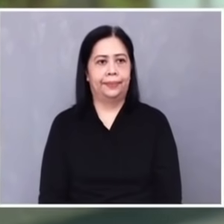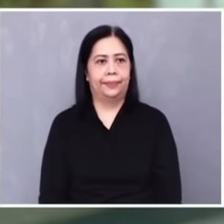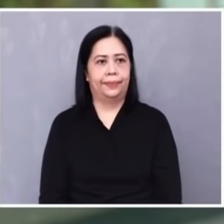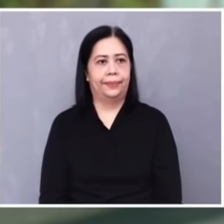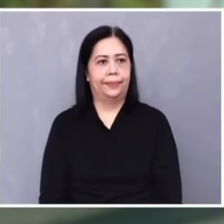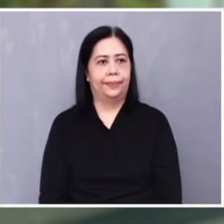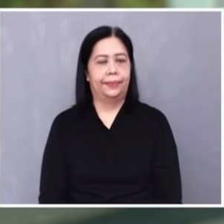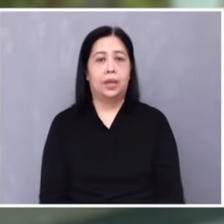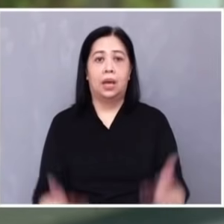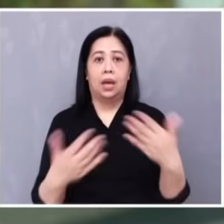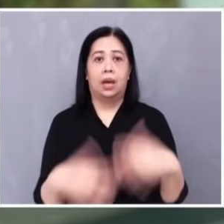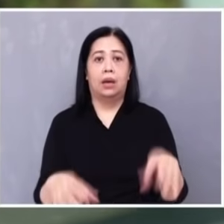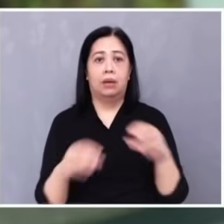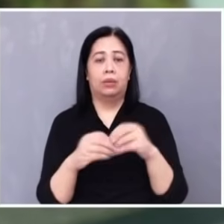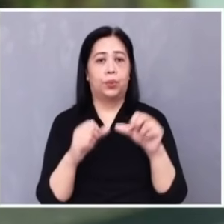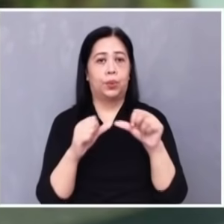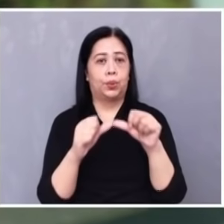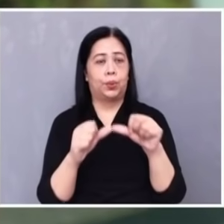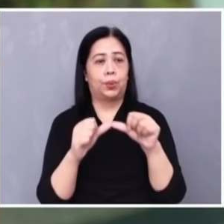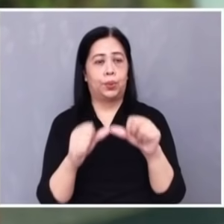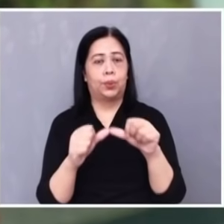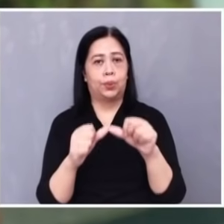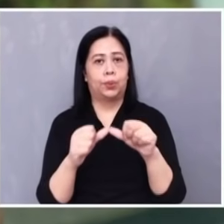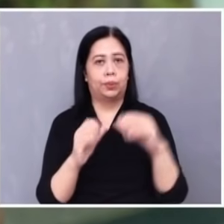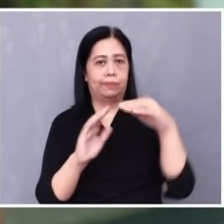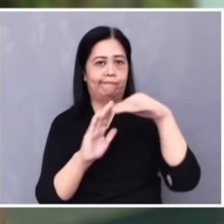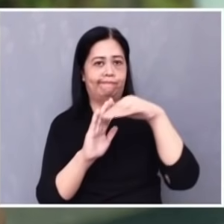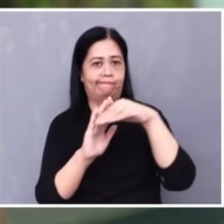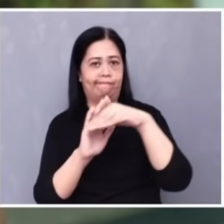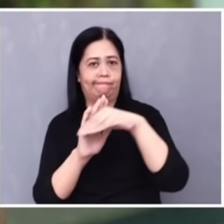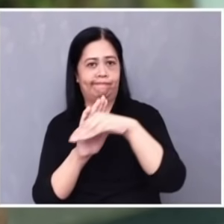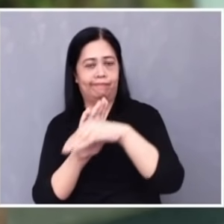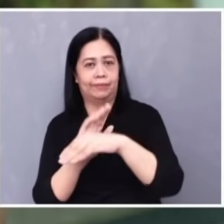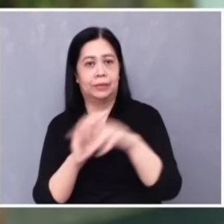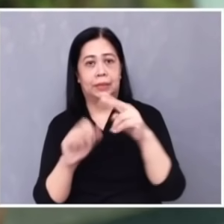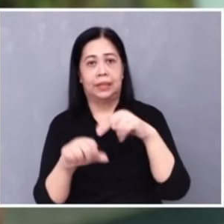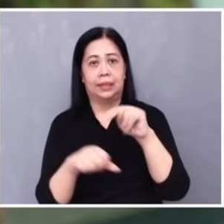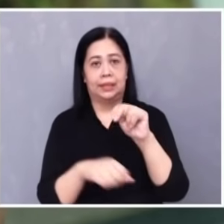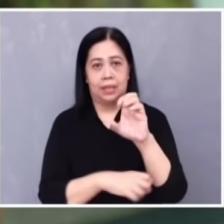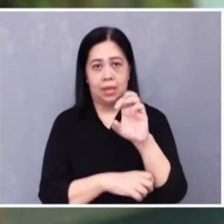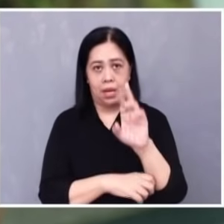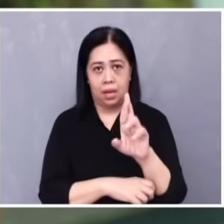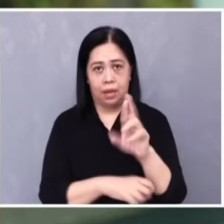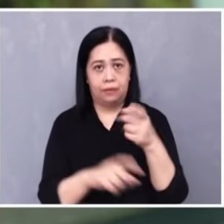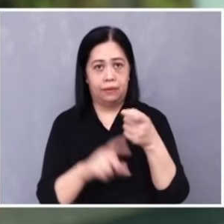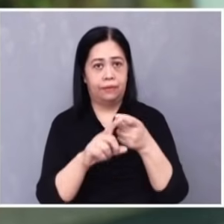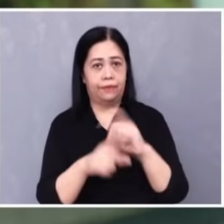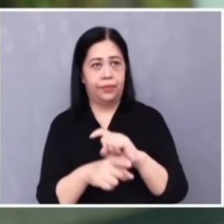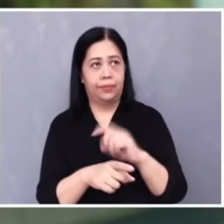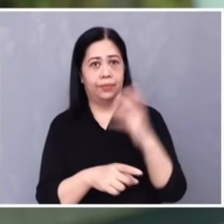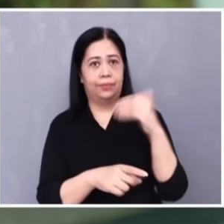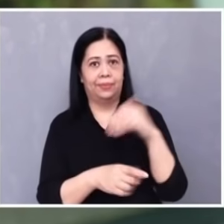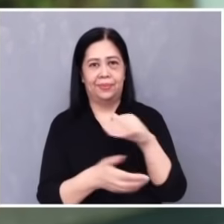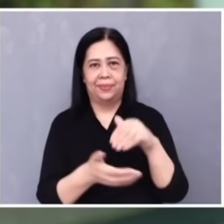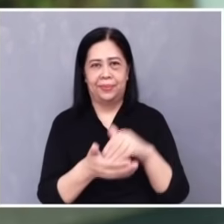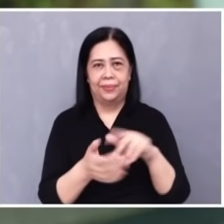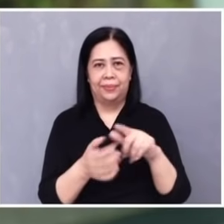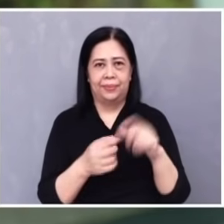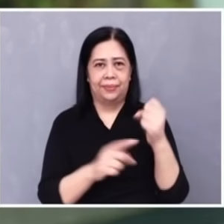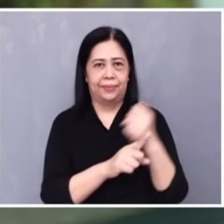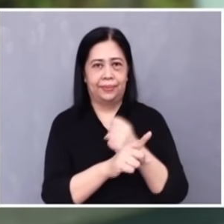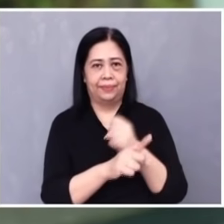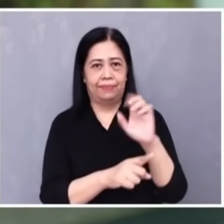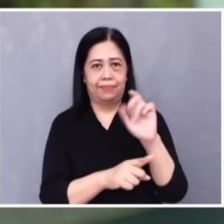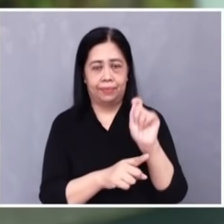Matapos po ang tuloy-tuloy na pagbaba ng kaso ng COVID sa National Capital Region mula noong kalagitnaan ng Setyembre,